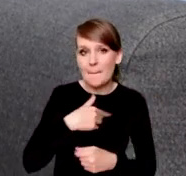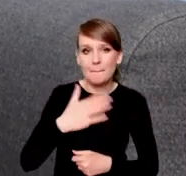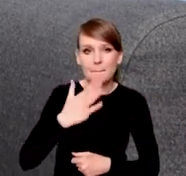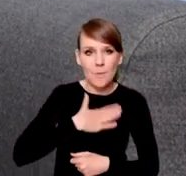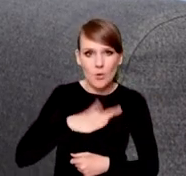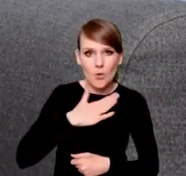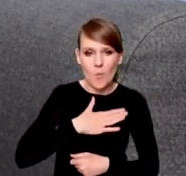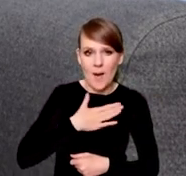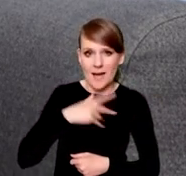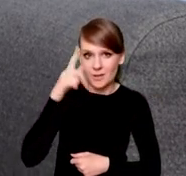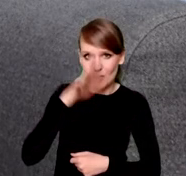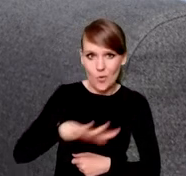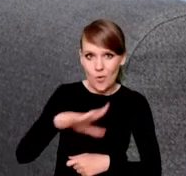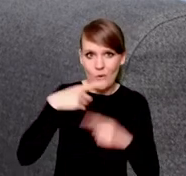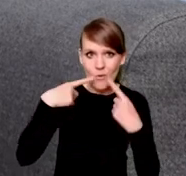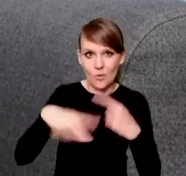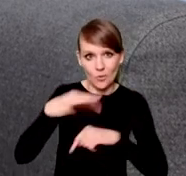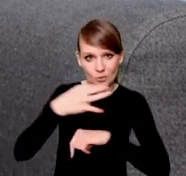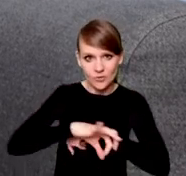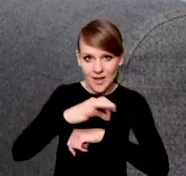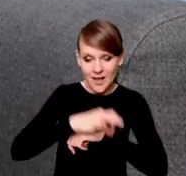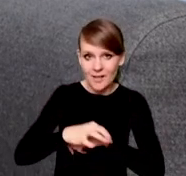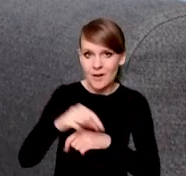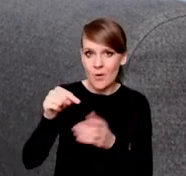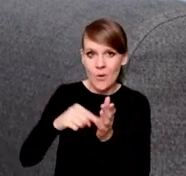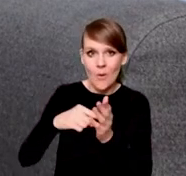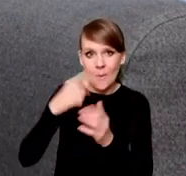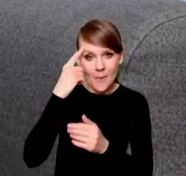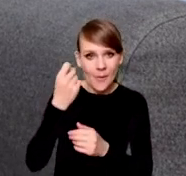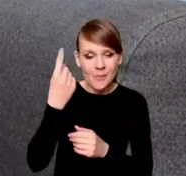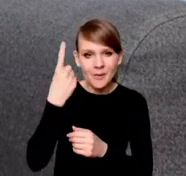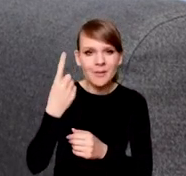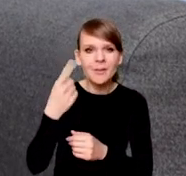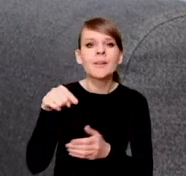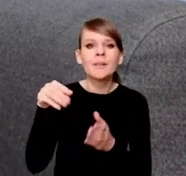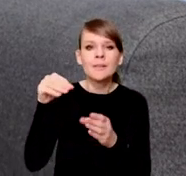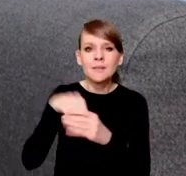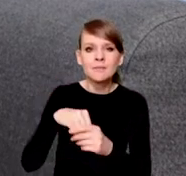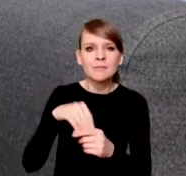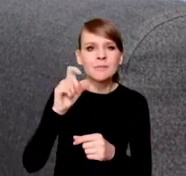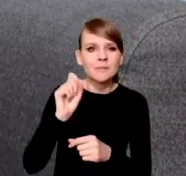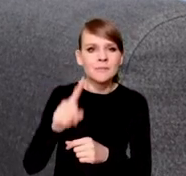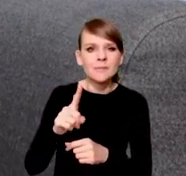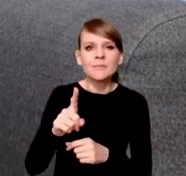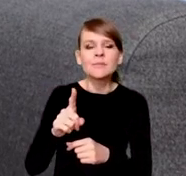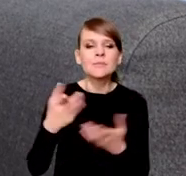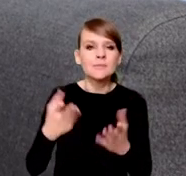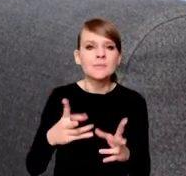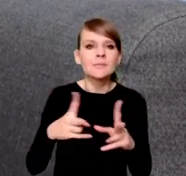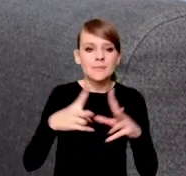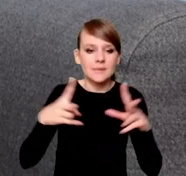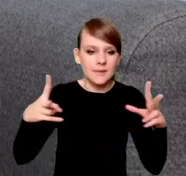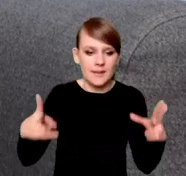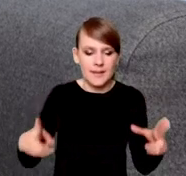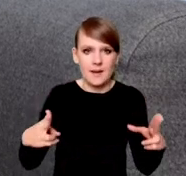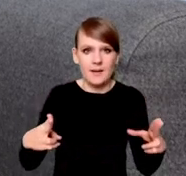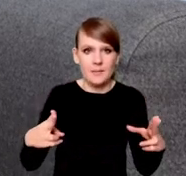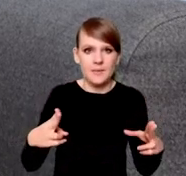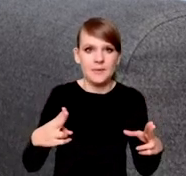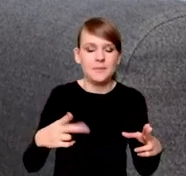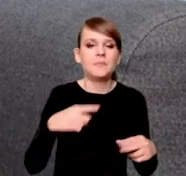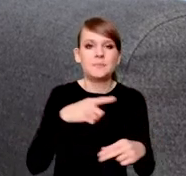społecznej odpowiedzialności uczelni w tej koncepcji, że to są pewne ramy, w których można się odnaleźć